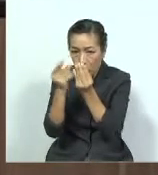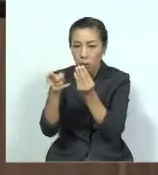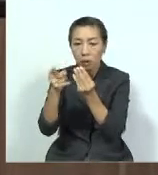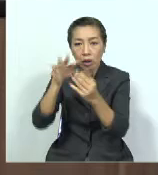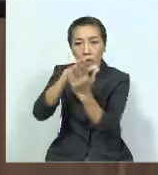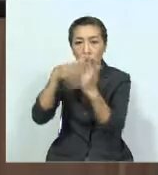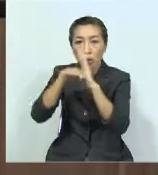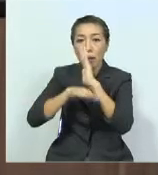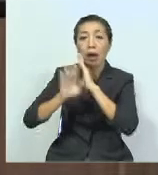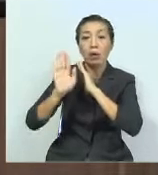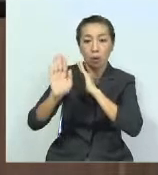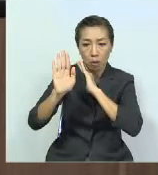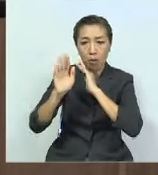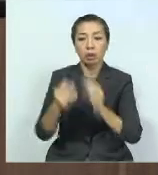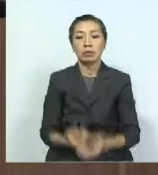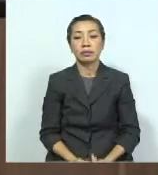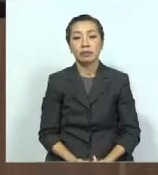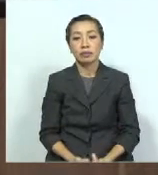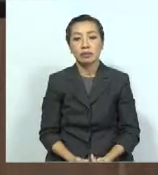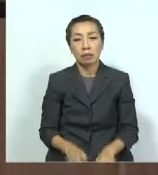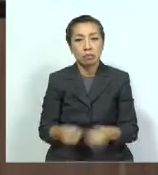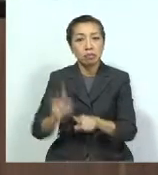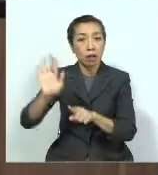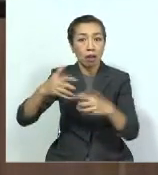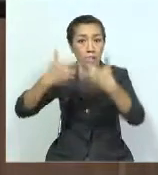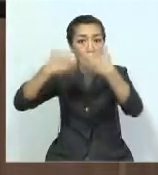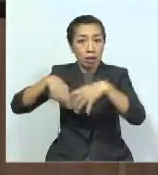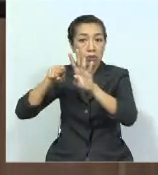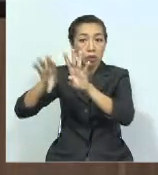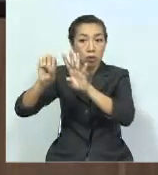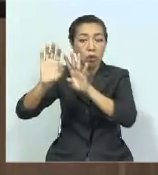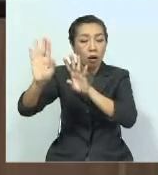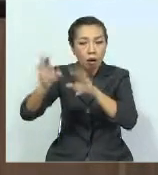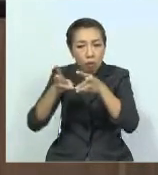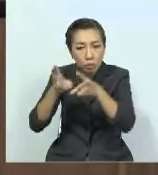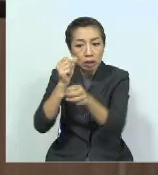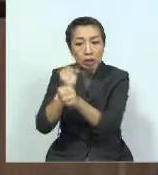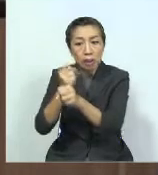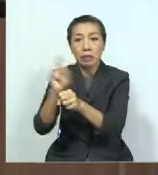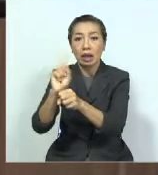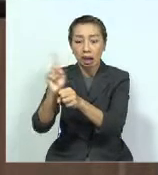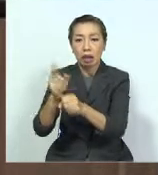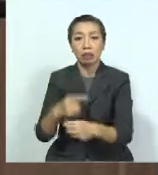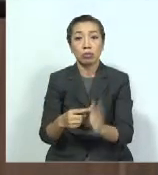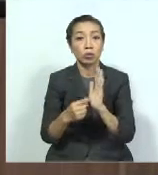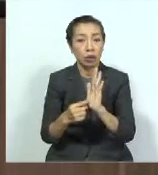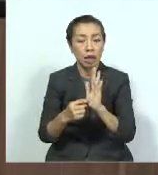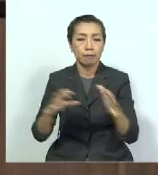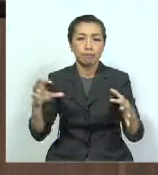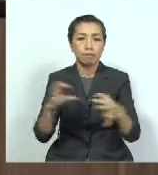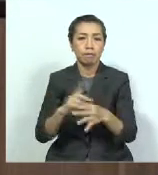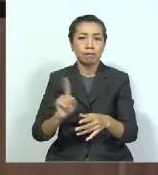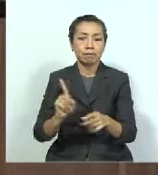นโยบายอุตสาหกรรม 4.0 ว่าเขามีแนวทางในการปฏิบัติอะไรบ้างยกตัวอย่างเช่นในเรื่องของ